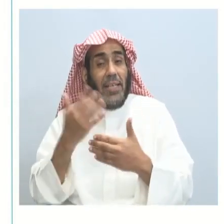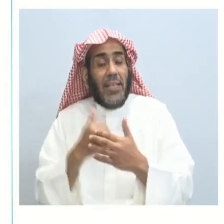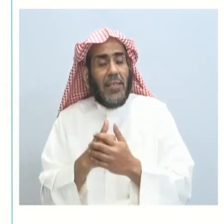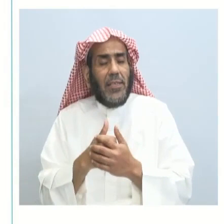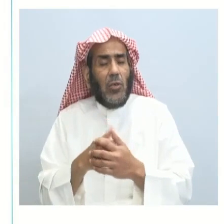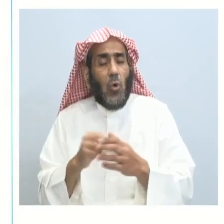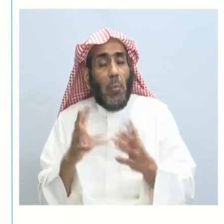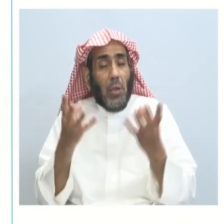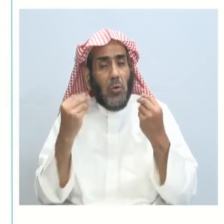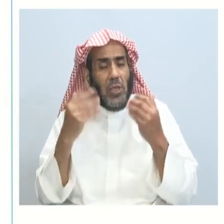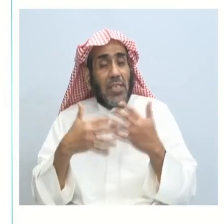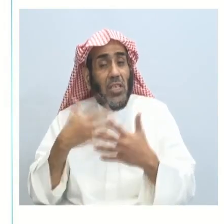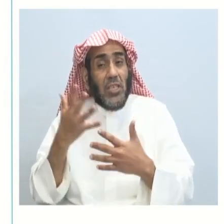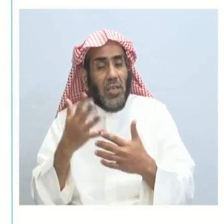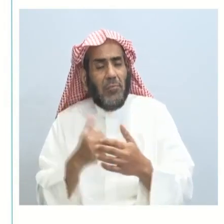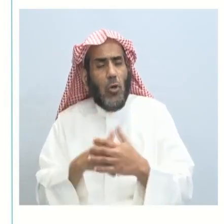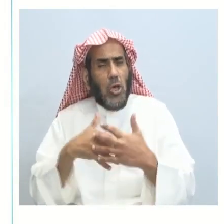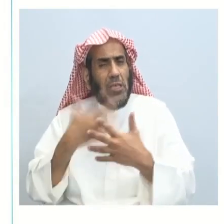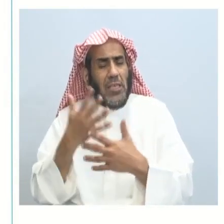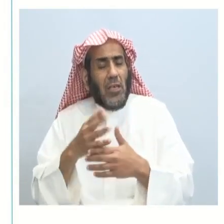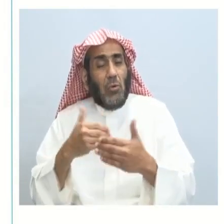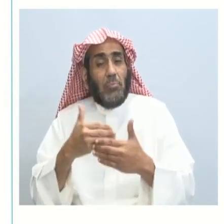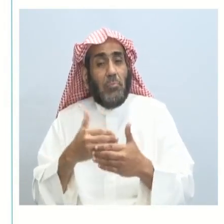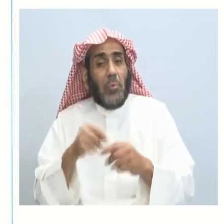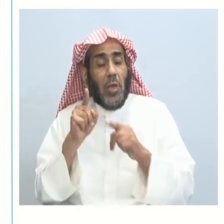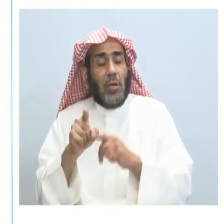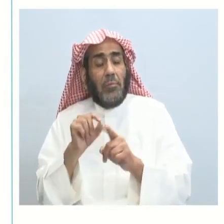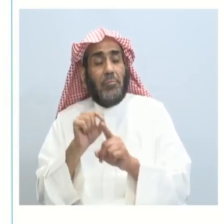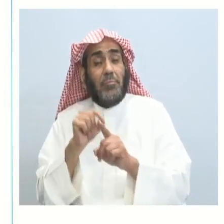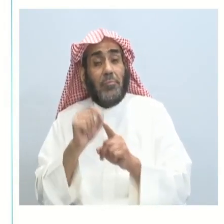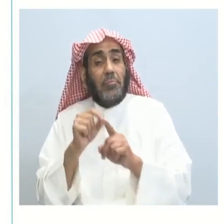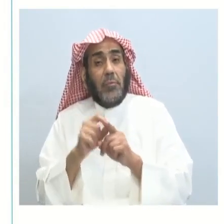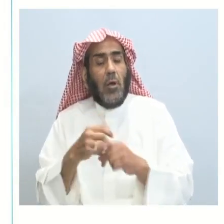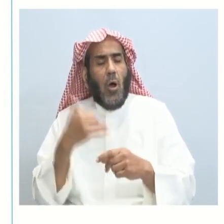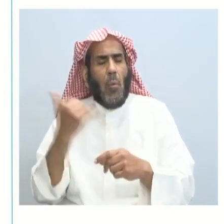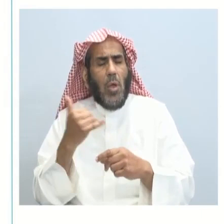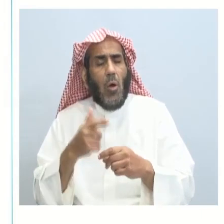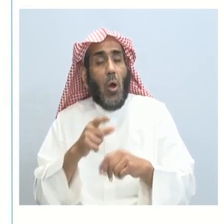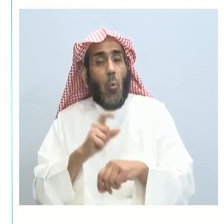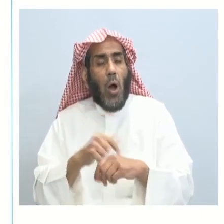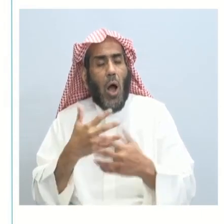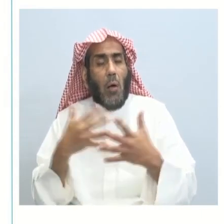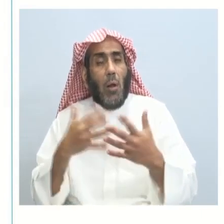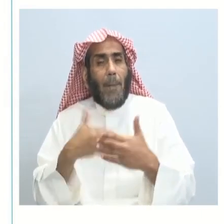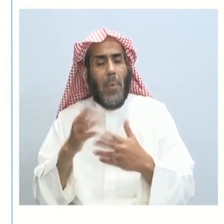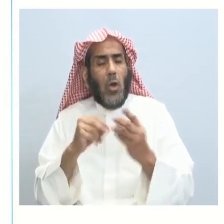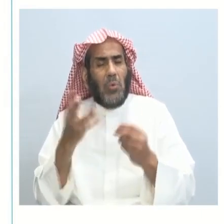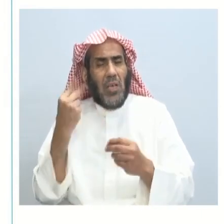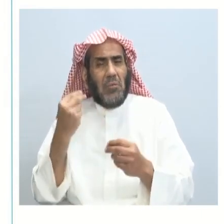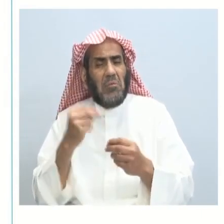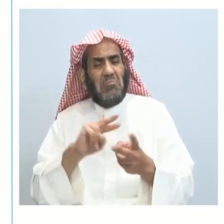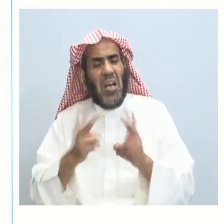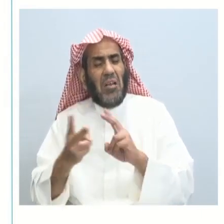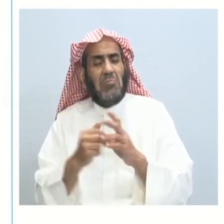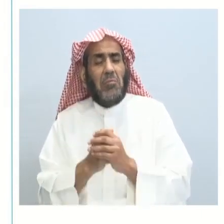اذا كلما كان معلومه جديده حديثه كلما ايضا كان لها اهميه ولها وقع اكبر المعلومات القديمه قد تكون